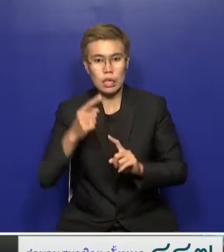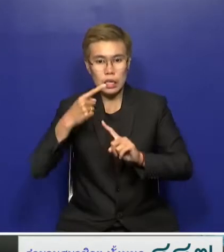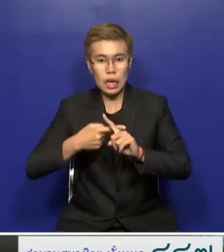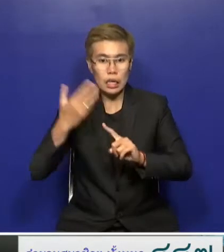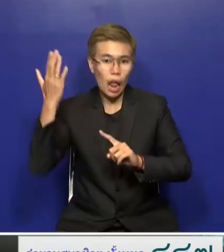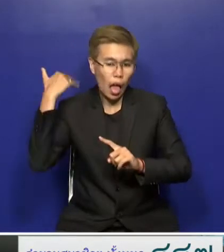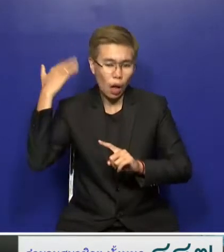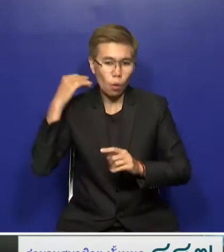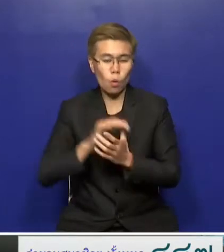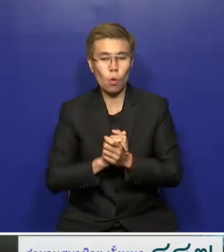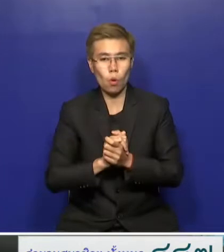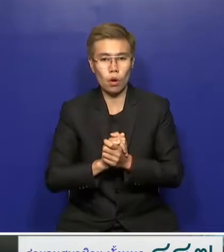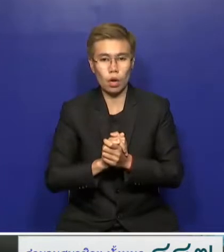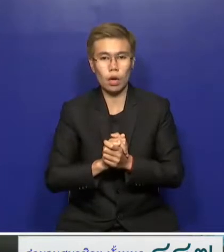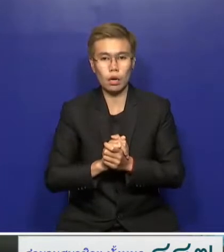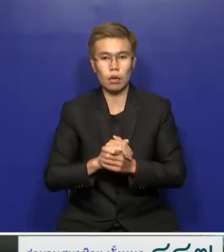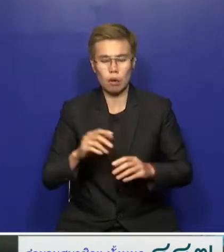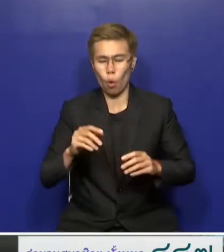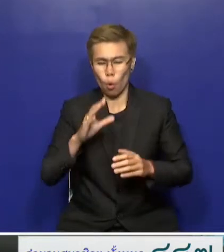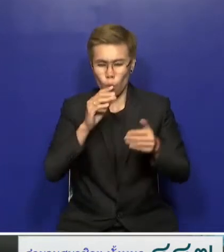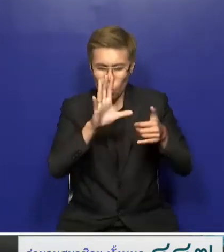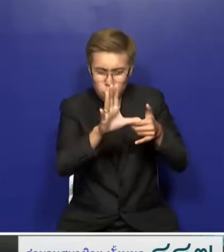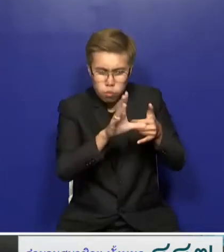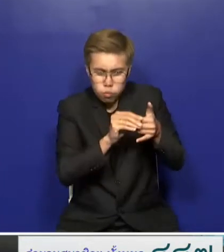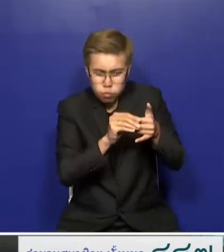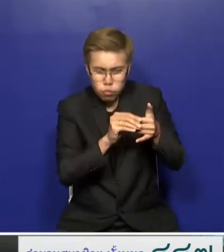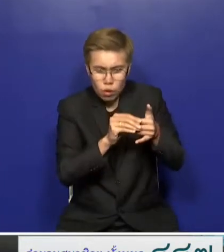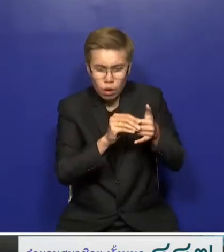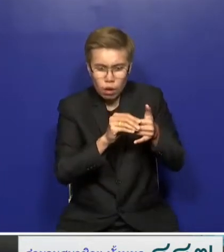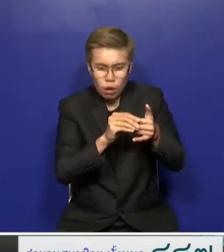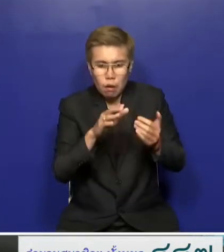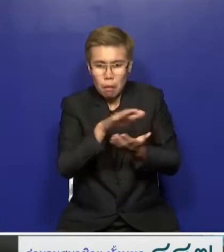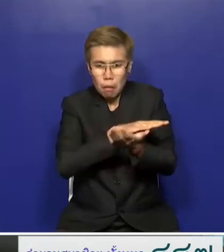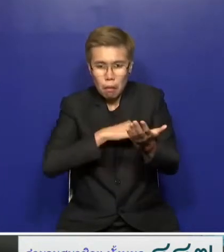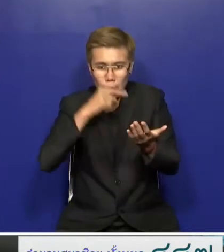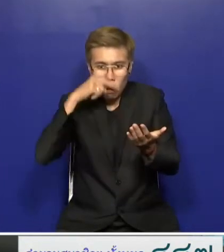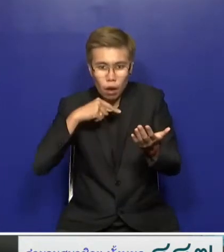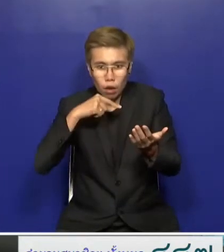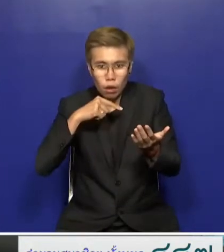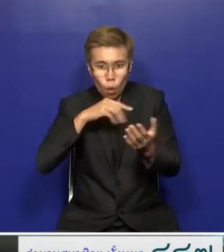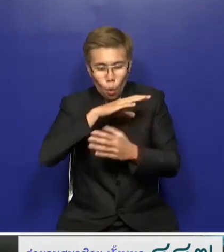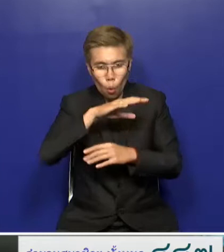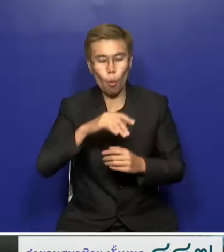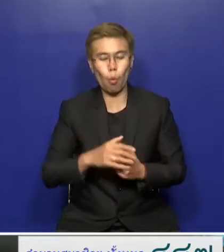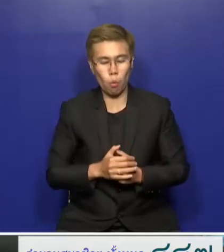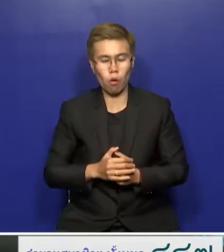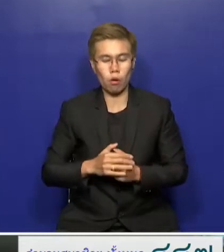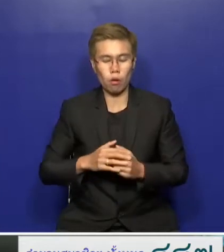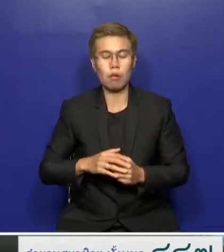ศซึ่งเป็นเรื่องโด่งดังมากเป็นเรื่องน่าตกใจมากของจังหวัดตากน่าจะเป็นในรอบหลายเดือนของประเทศไทยนะครับที่มี